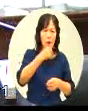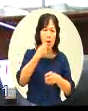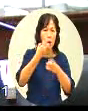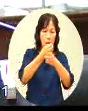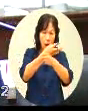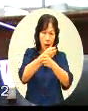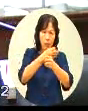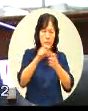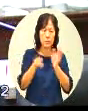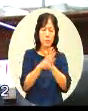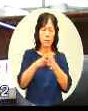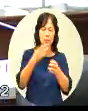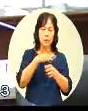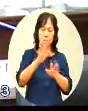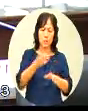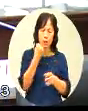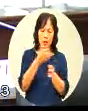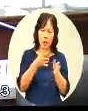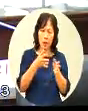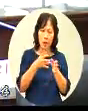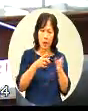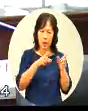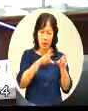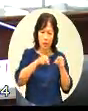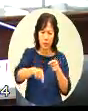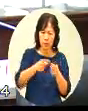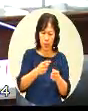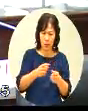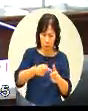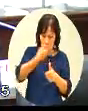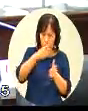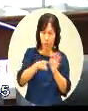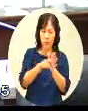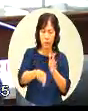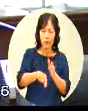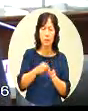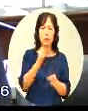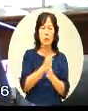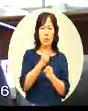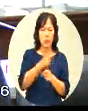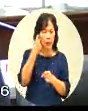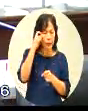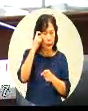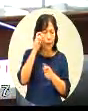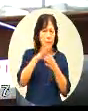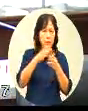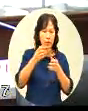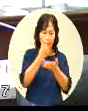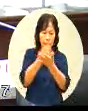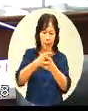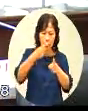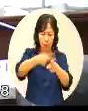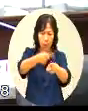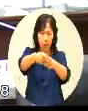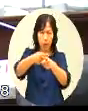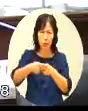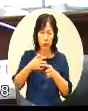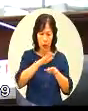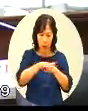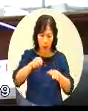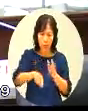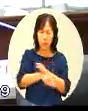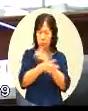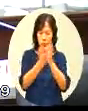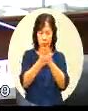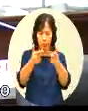们以轻轨优先这样的一个方式哈，考虑到整个路口的安全，我们做一个整体的一个